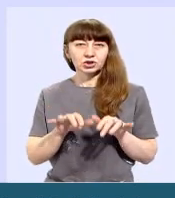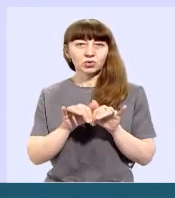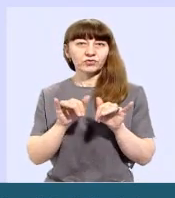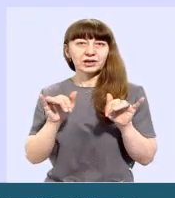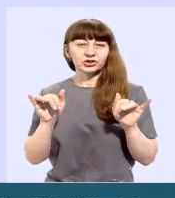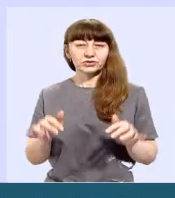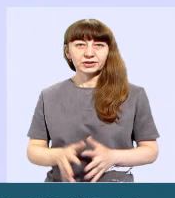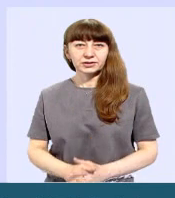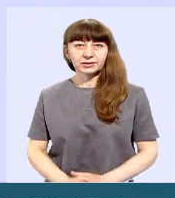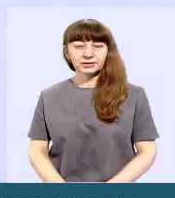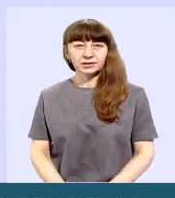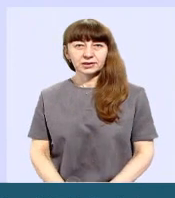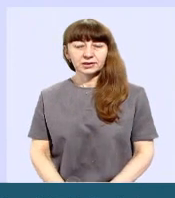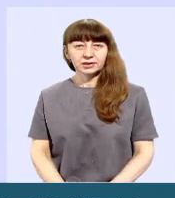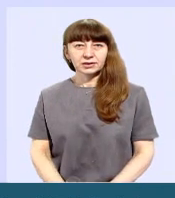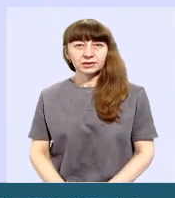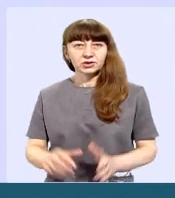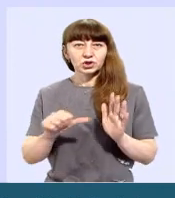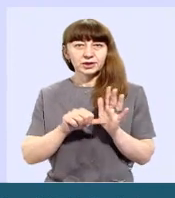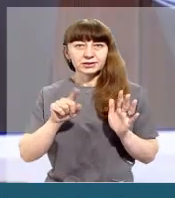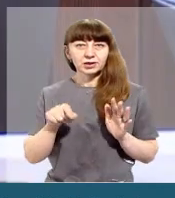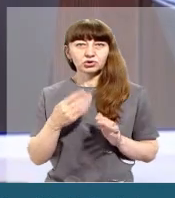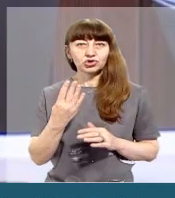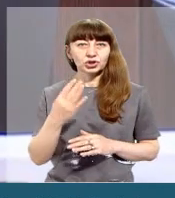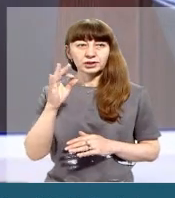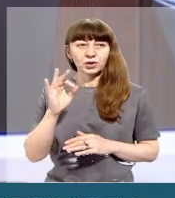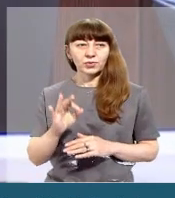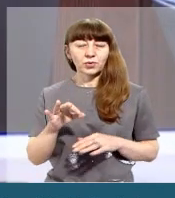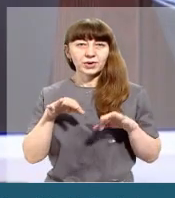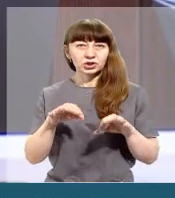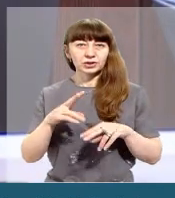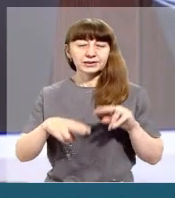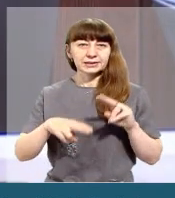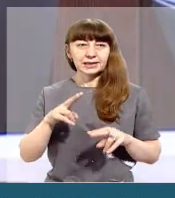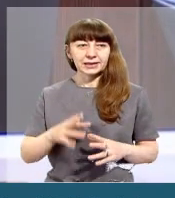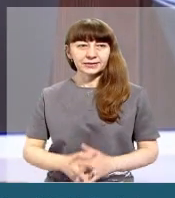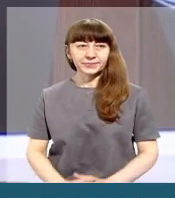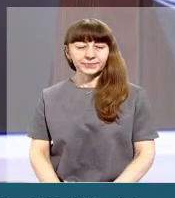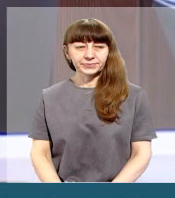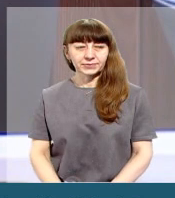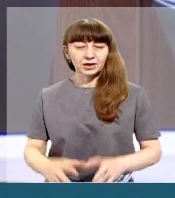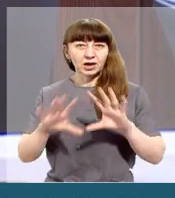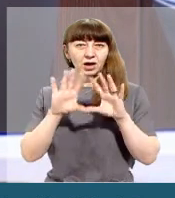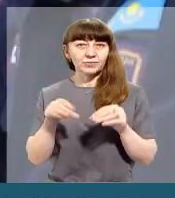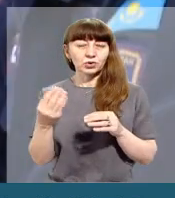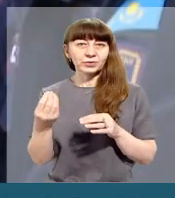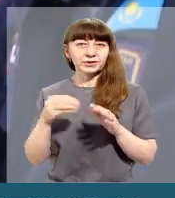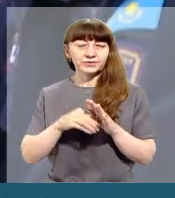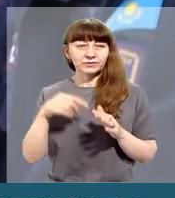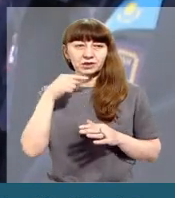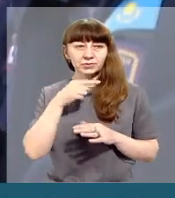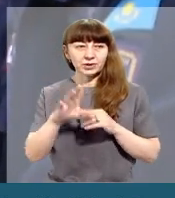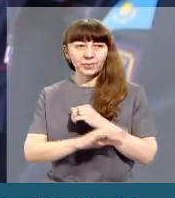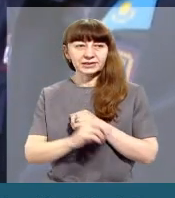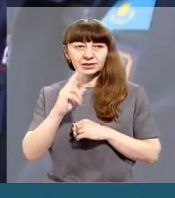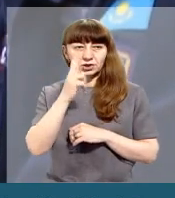Жітіқара, Федоров және Сарыкөл аудандарында. Облыста экономикаға тартылған инвестиция көлемі соңғы 3 жылда 26%